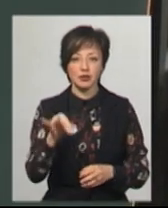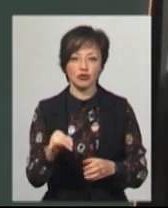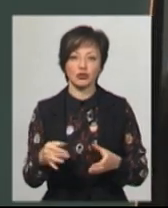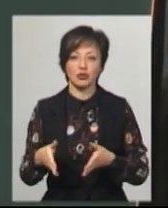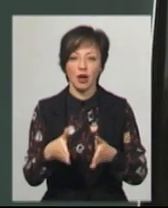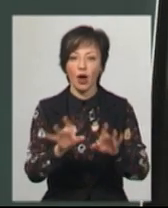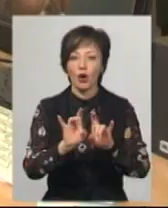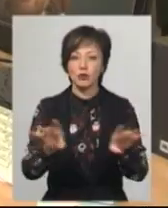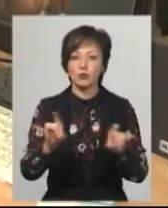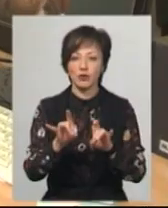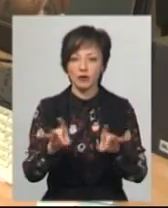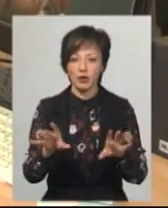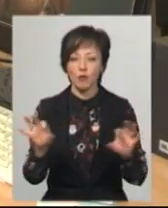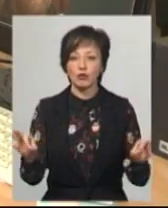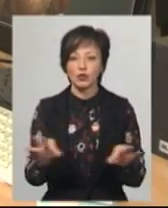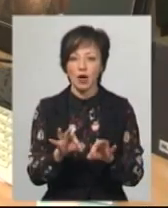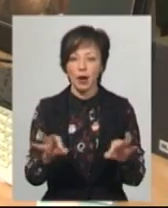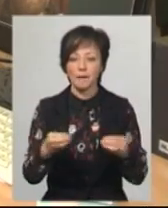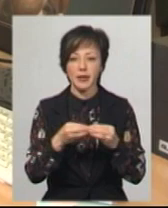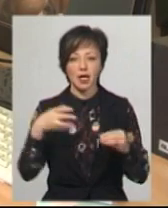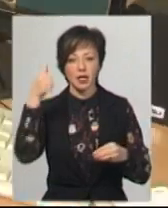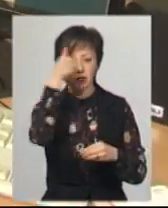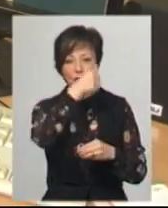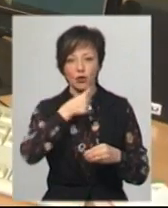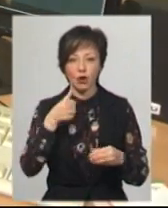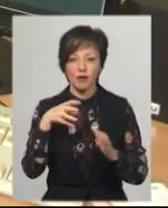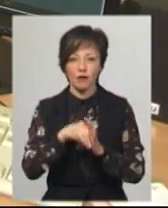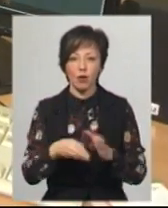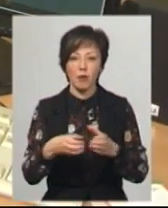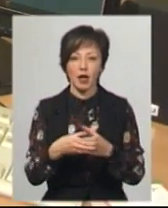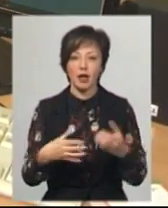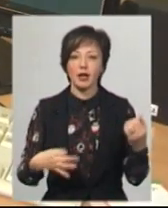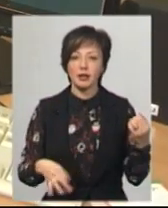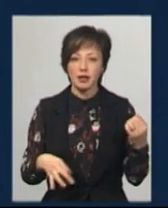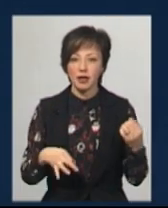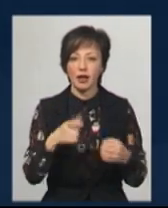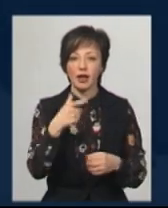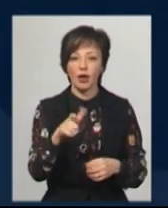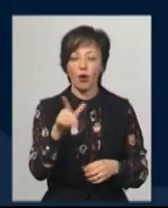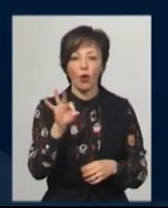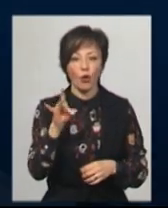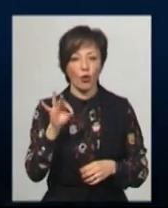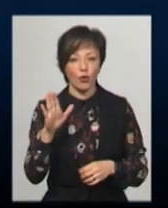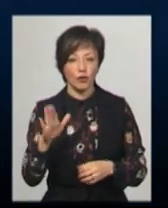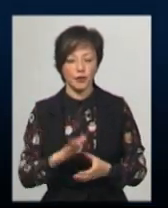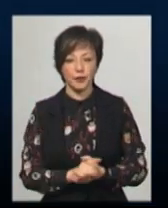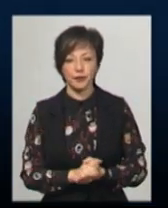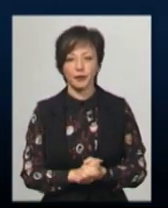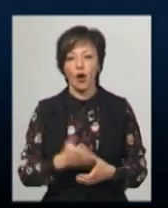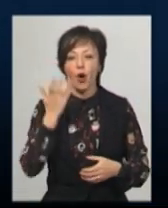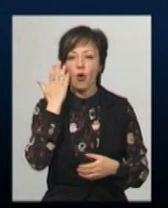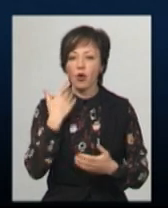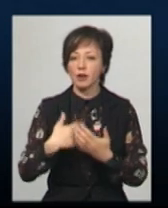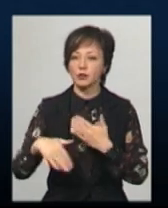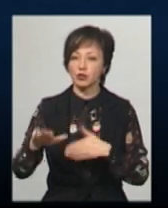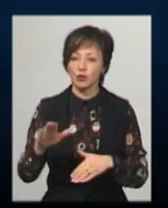Суспільному розповів у Вайбері музикант, який вже 15 років в команді, гітарист Антон Єгоров. Коли пішов Сашко, коли він завершив